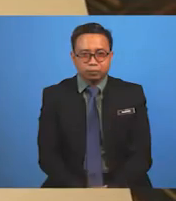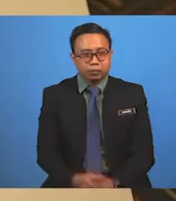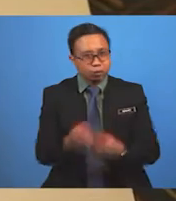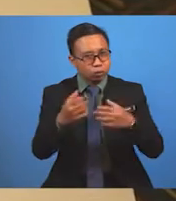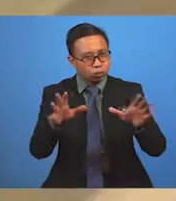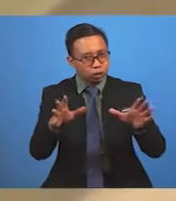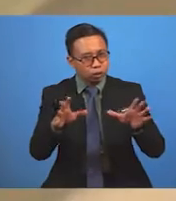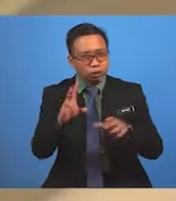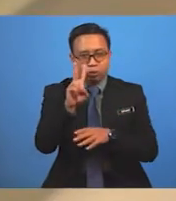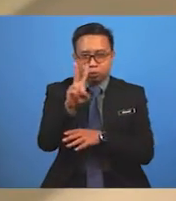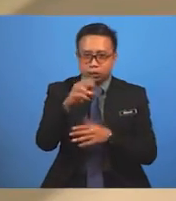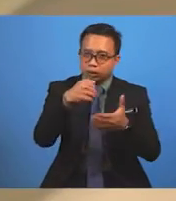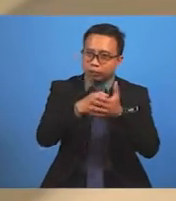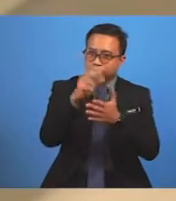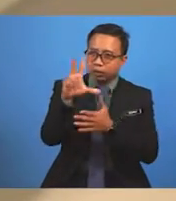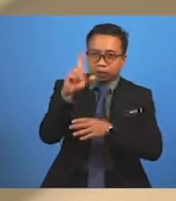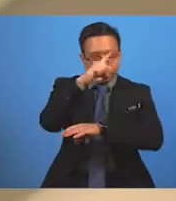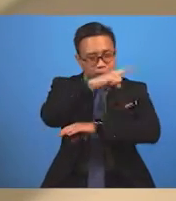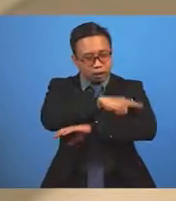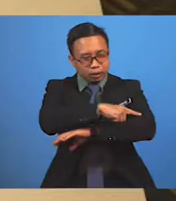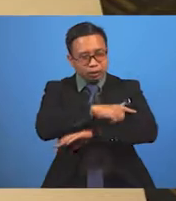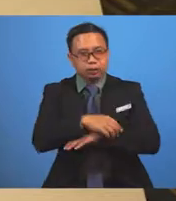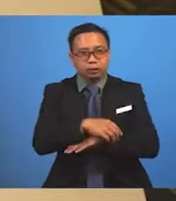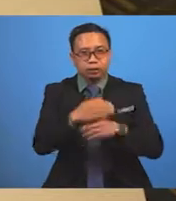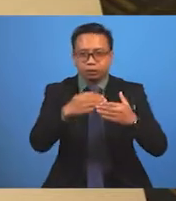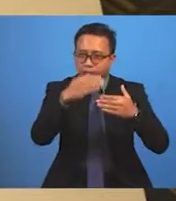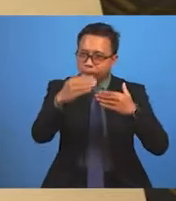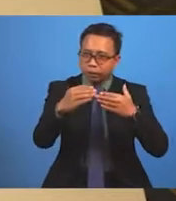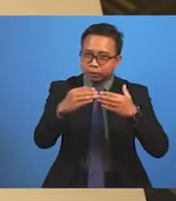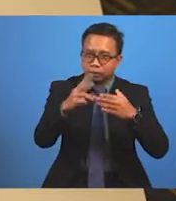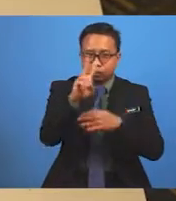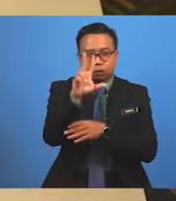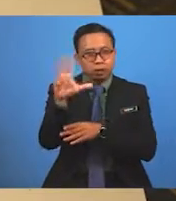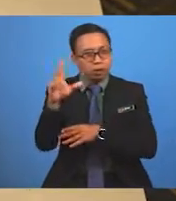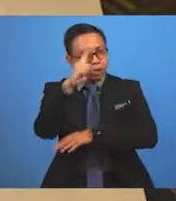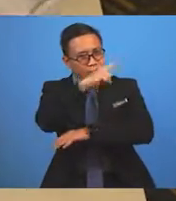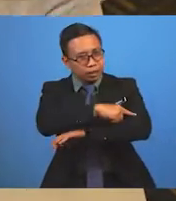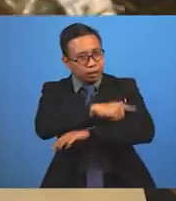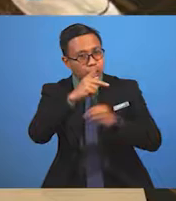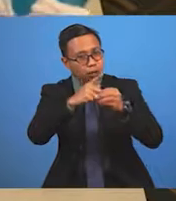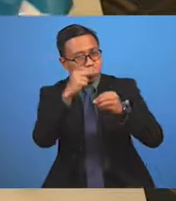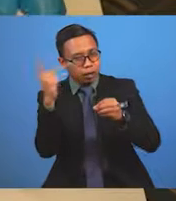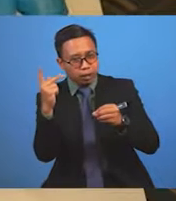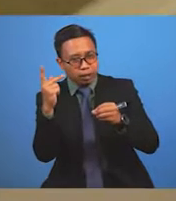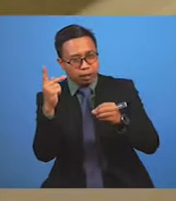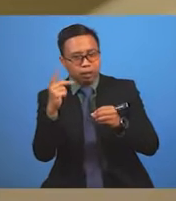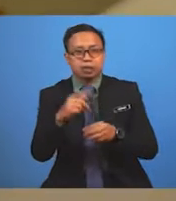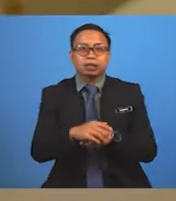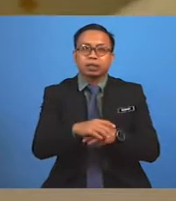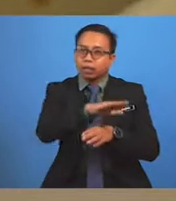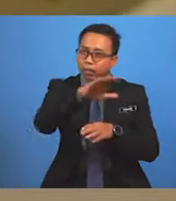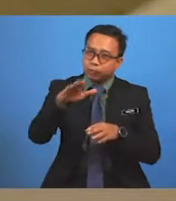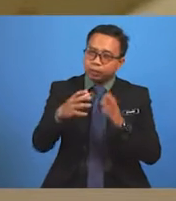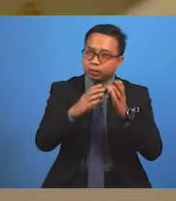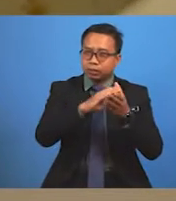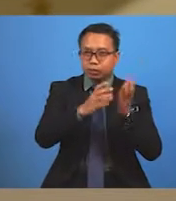Biarkan selama 2 hingga 3 hari. Selepas 2 hingga 3 hari, keluarkan lapisan minyak dan sabun